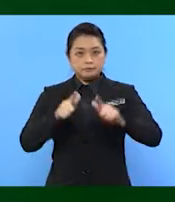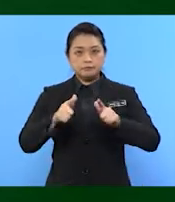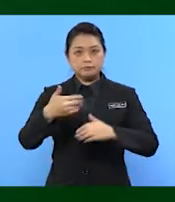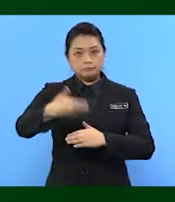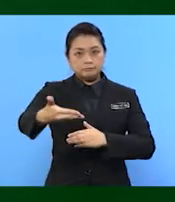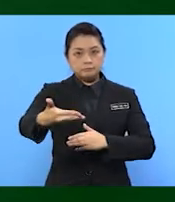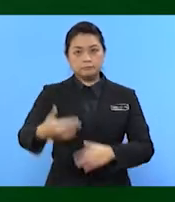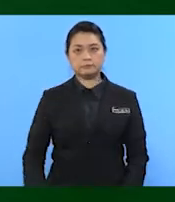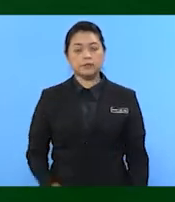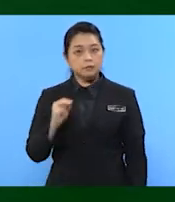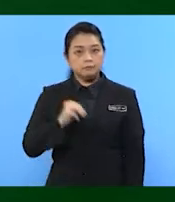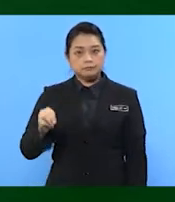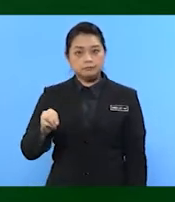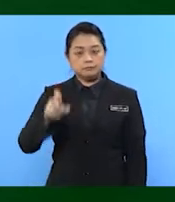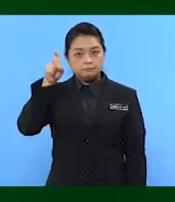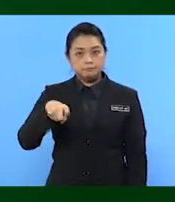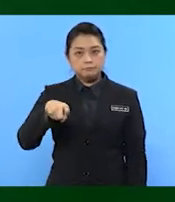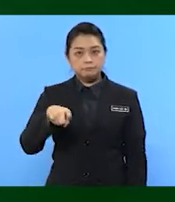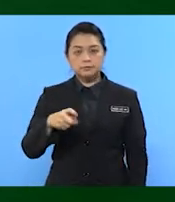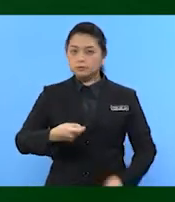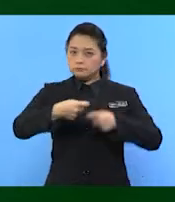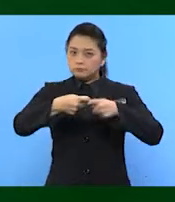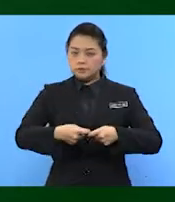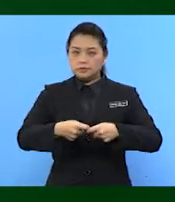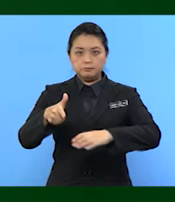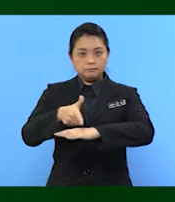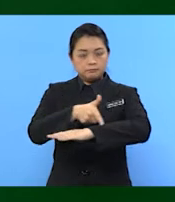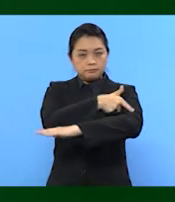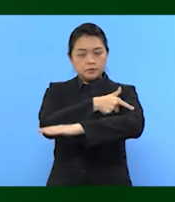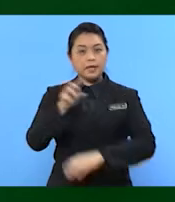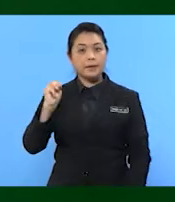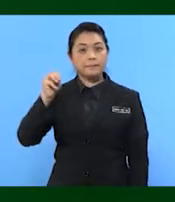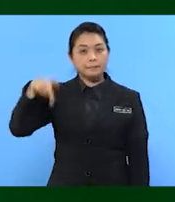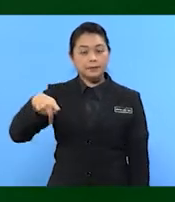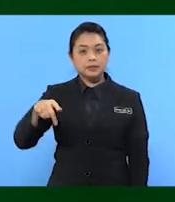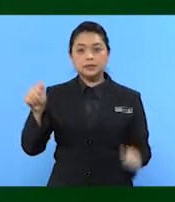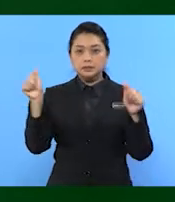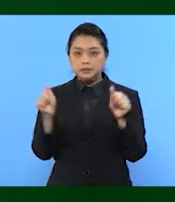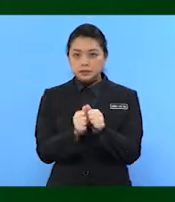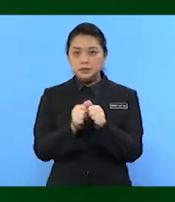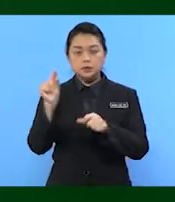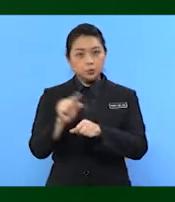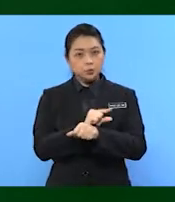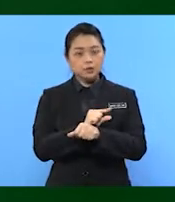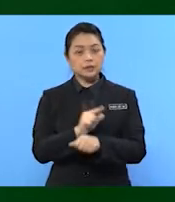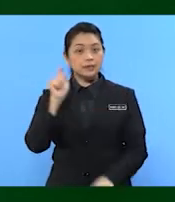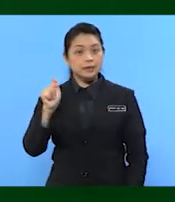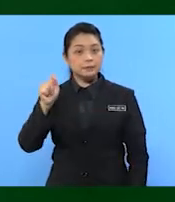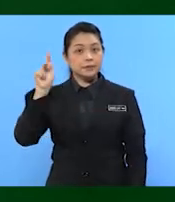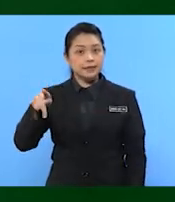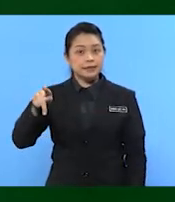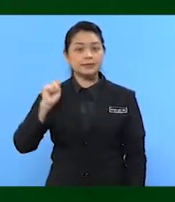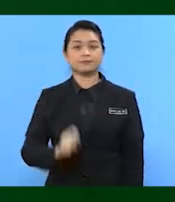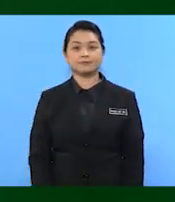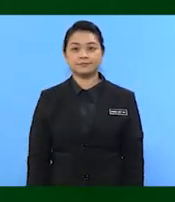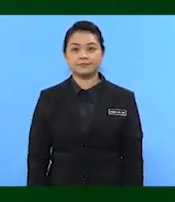Langkah seterusnya, murid-murid perlu menentukan panjang MP dengan menggunakan teorem